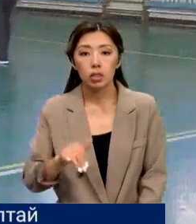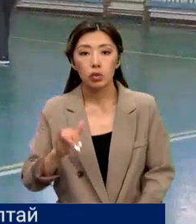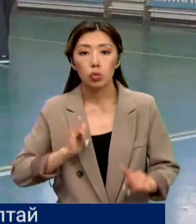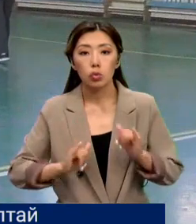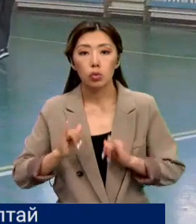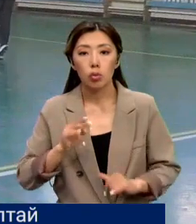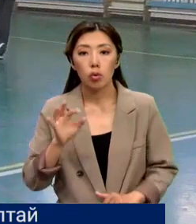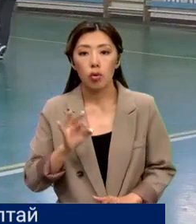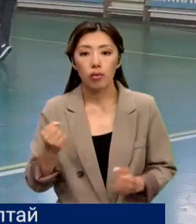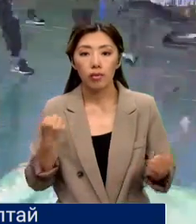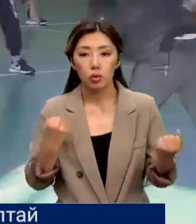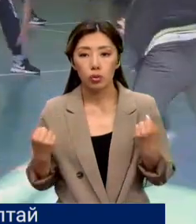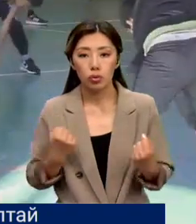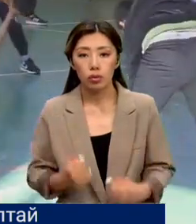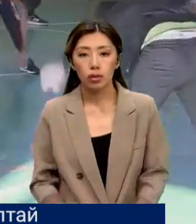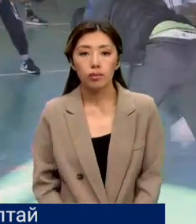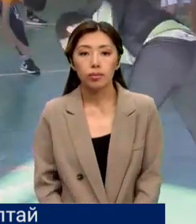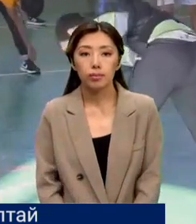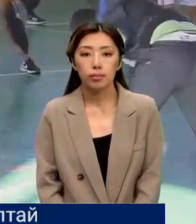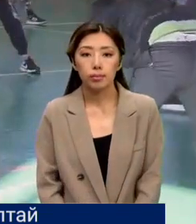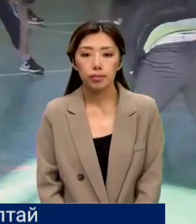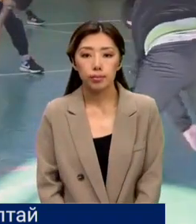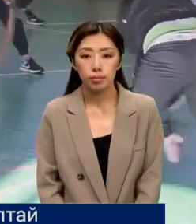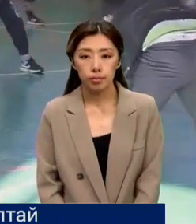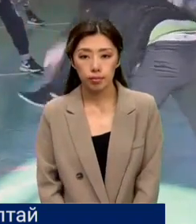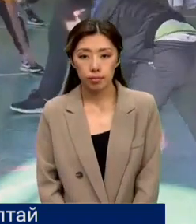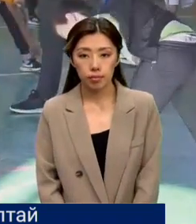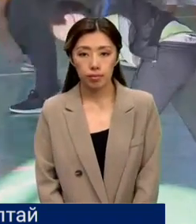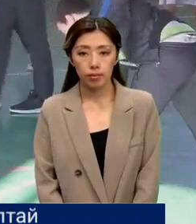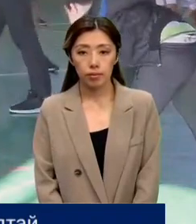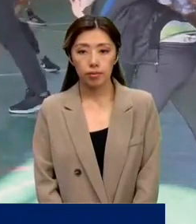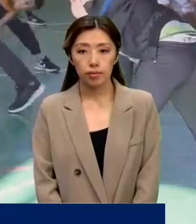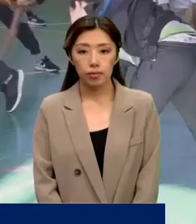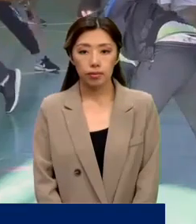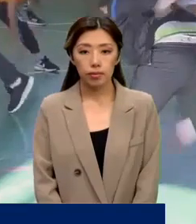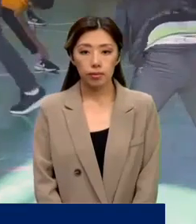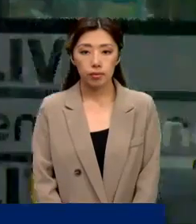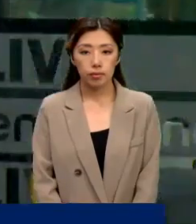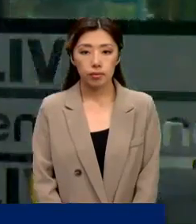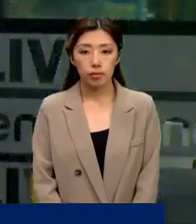учителей по физподготовке. Вера Шеллер, Адильгазы Тулемыс, телеканал «Атамикен Бизнес».